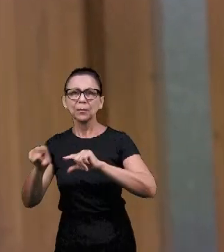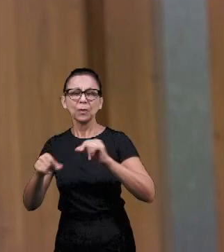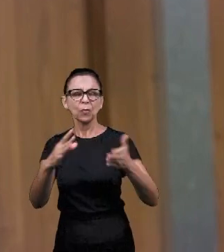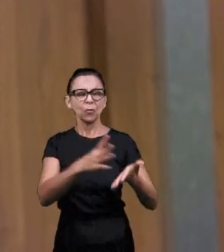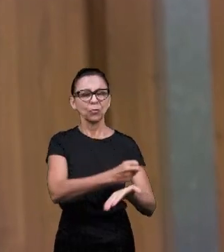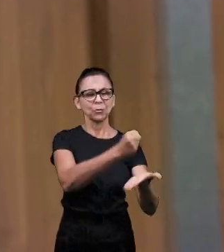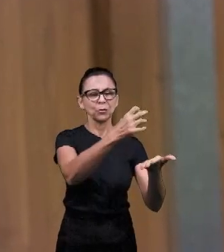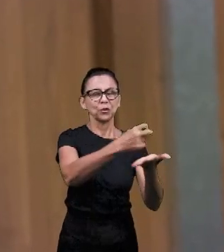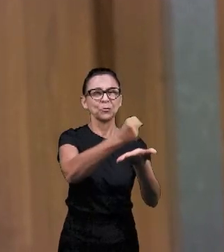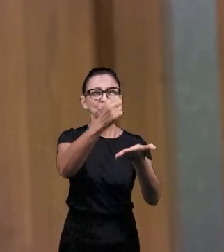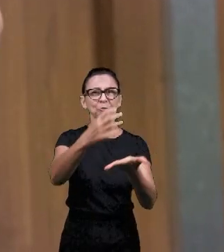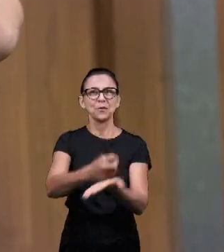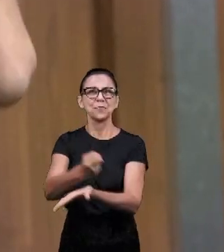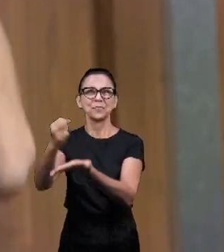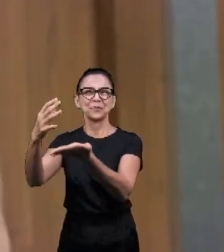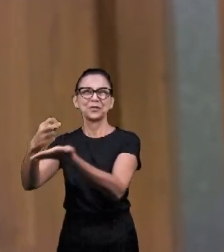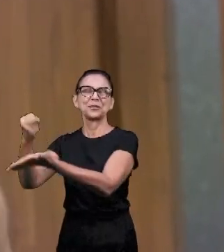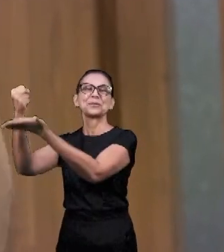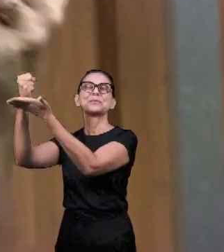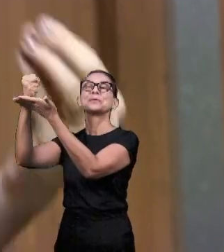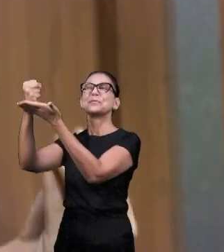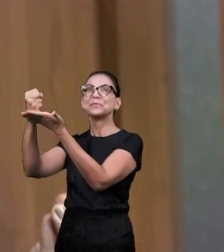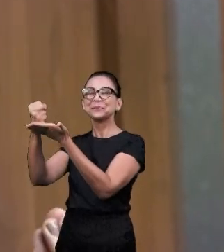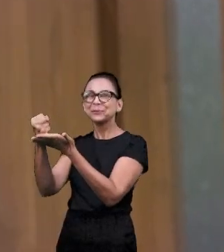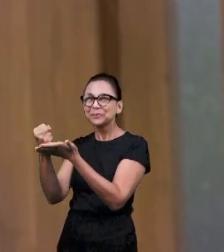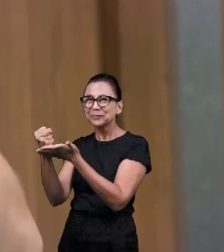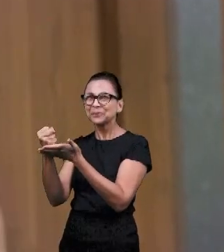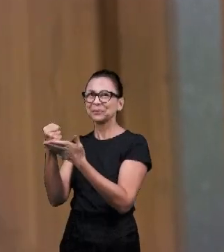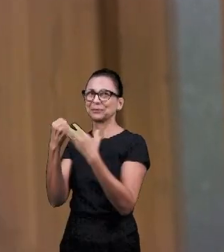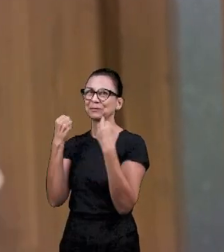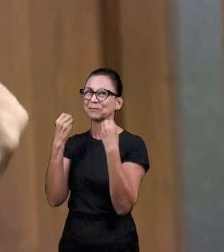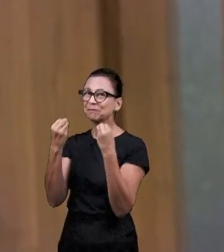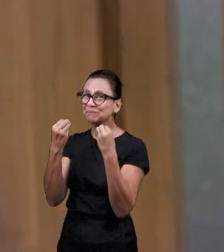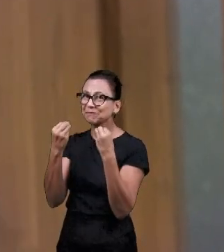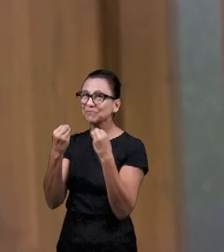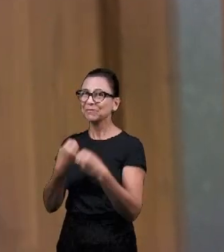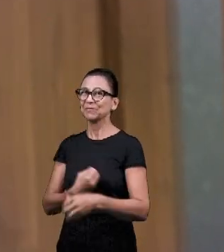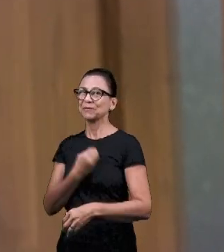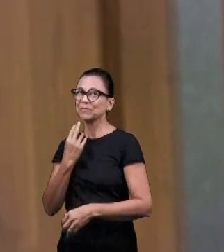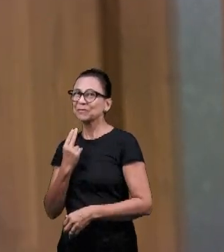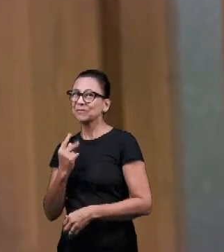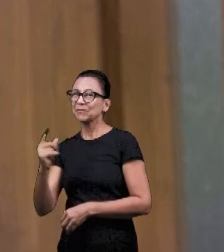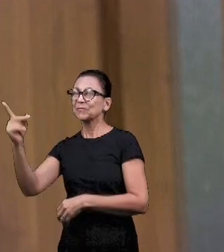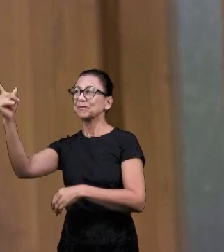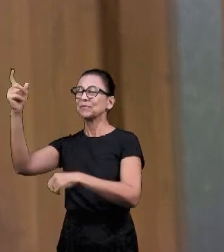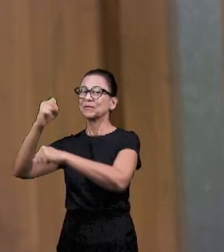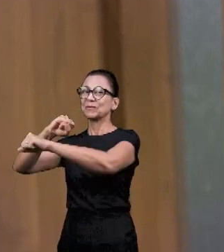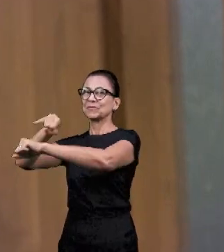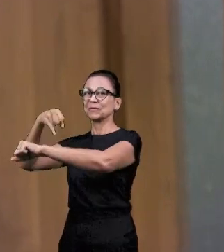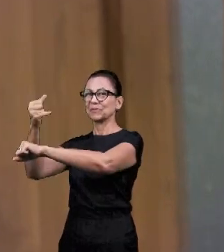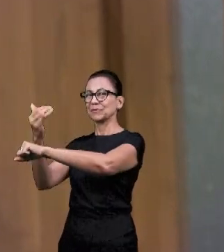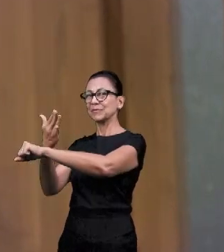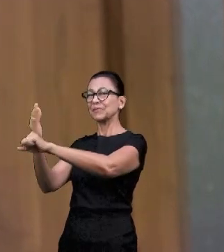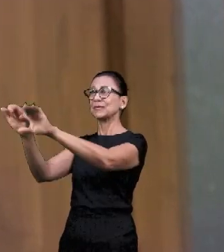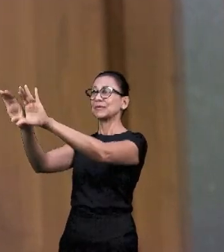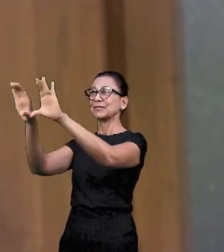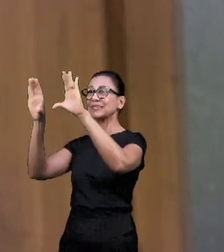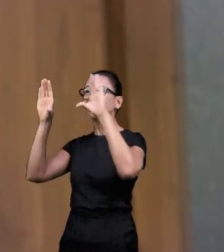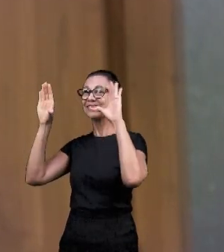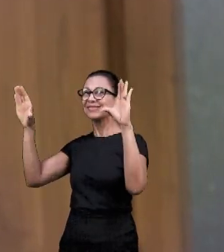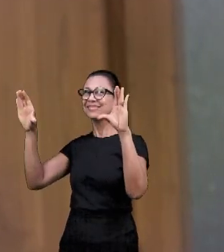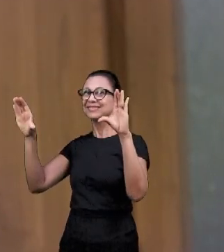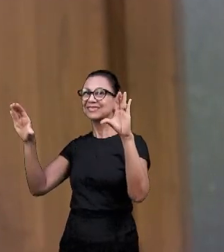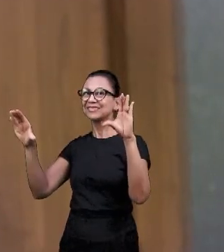seront enlevés pour vivre pour toujours dans la Jérusalem céleste. Pour cela, mon souhait, votre